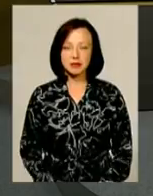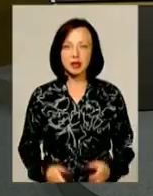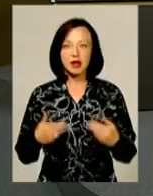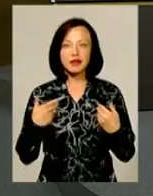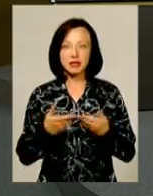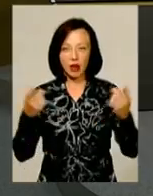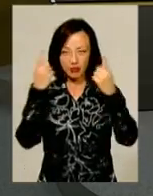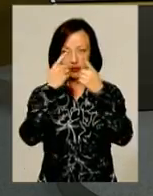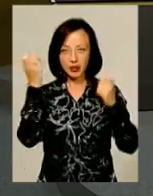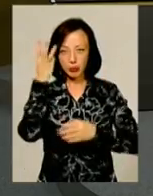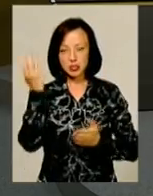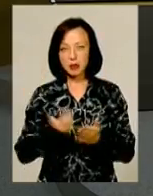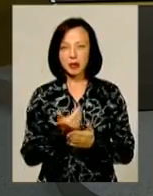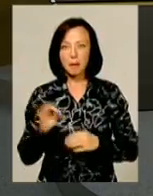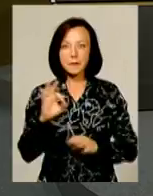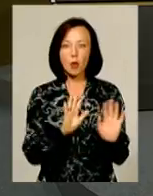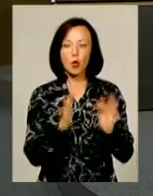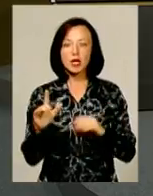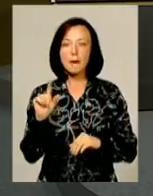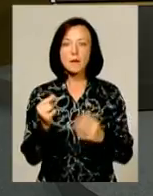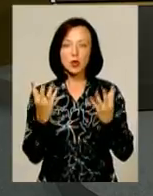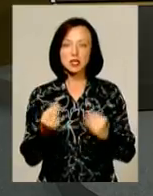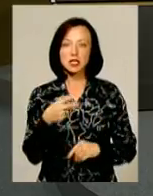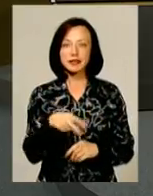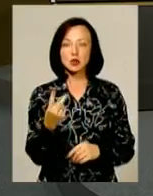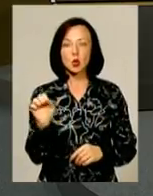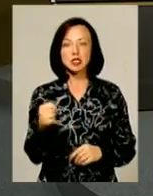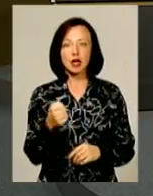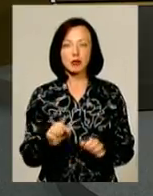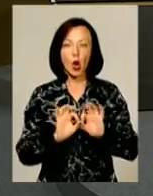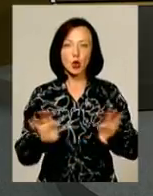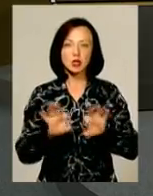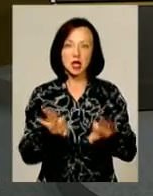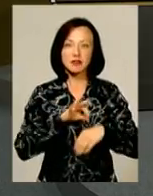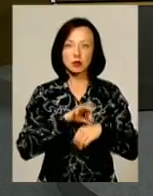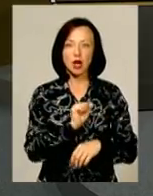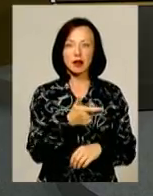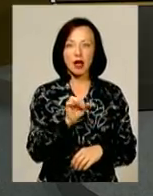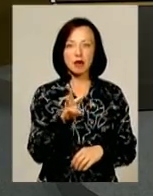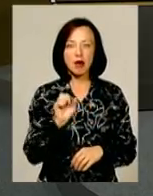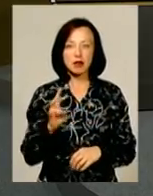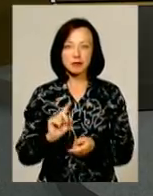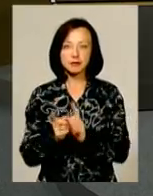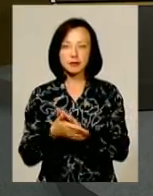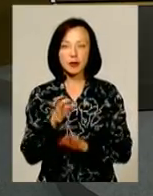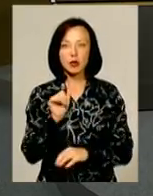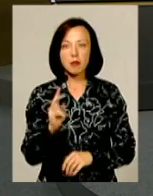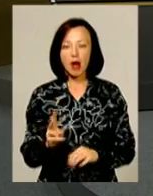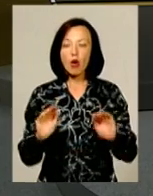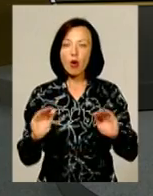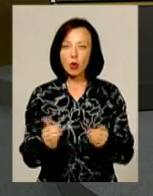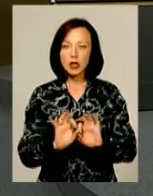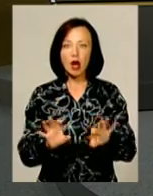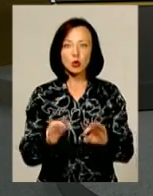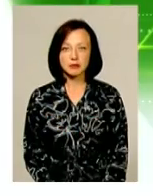Вітаю, в ефірі «Подільська панорама». Про події понеділка, 22 серпня, вам розкажуть Анна Герман та Ольга Рибак. Далі короткий